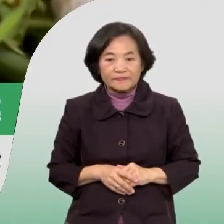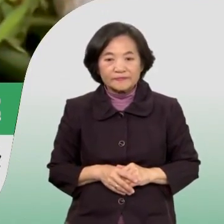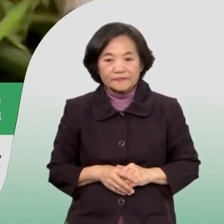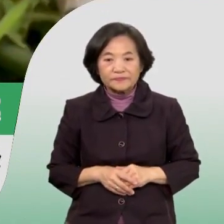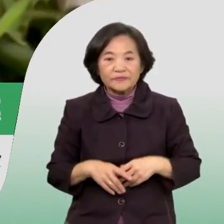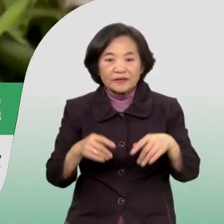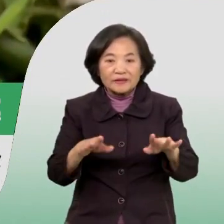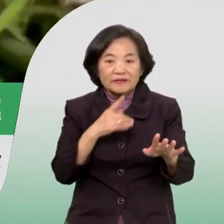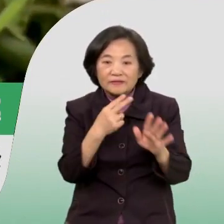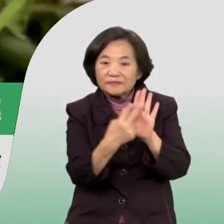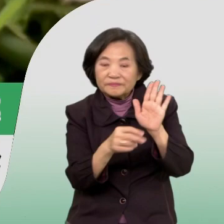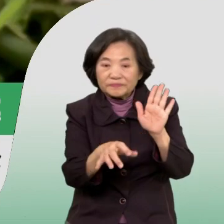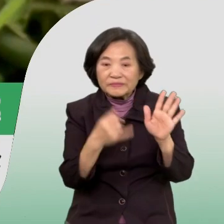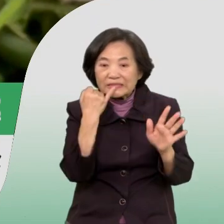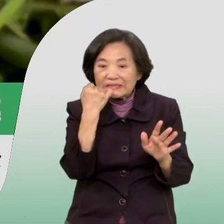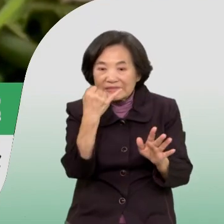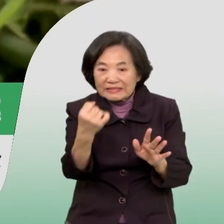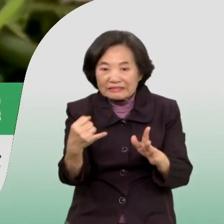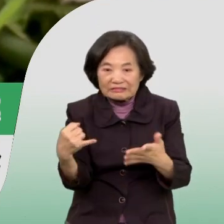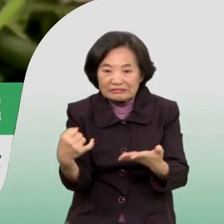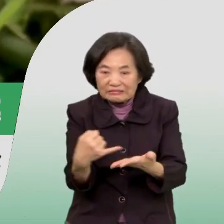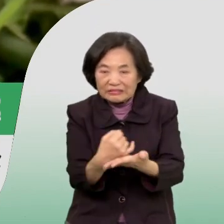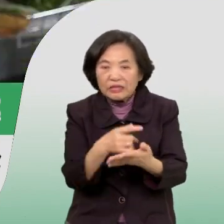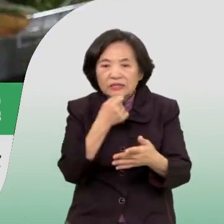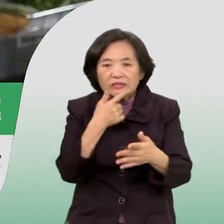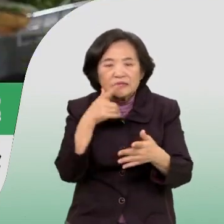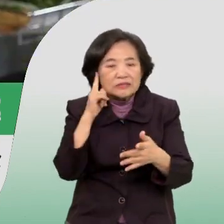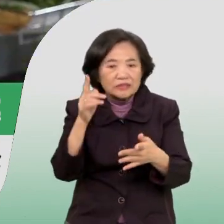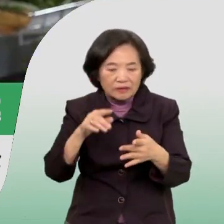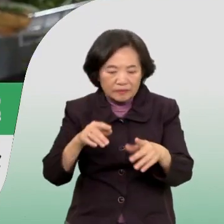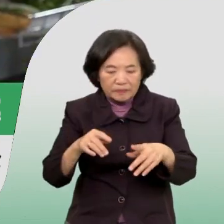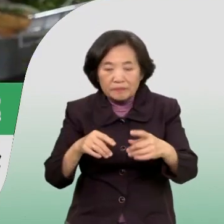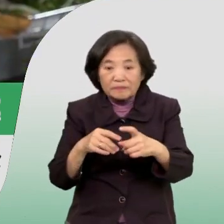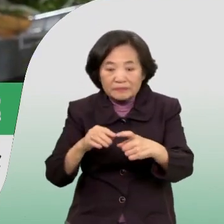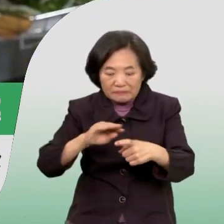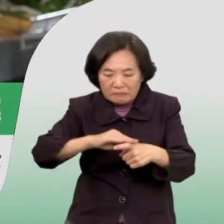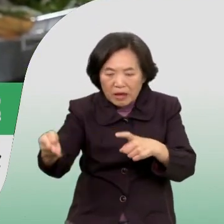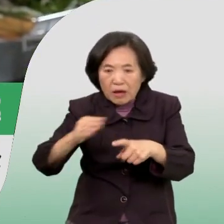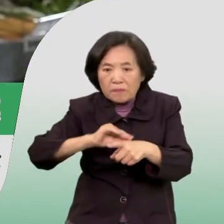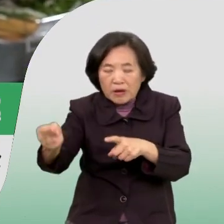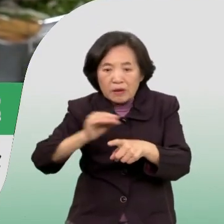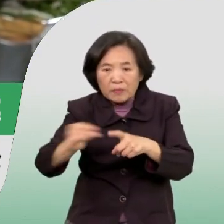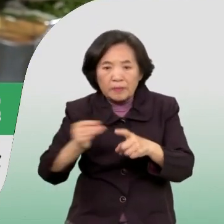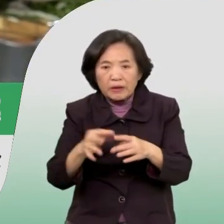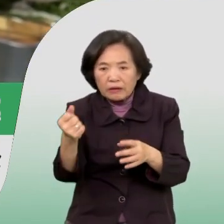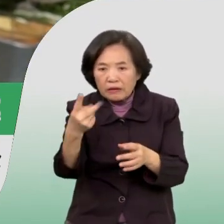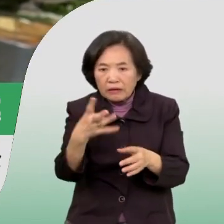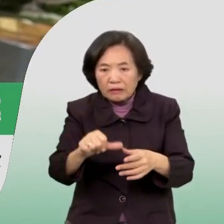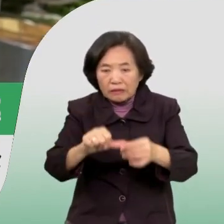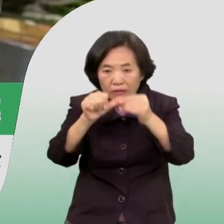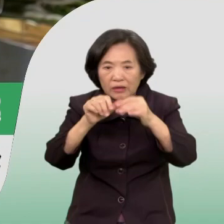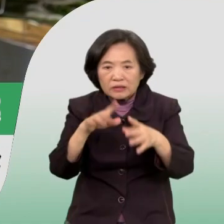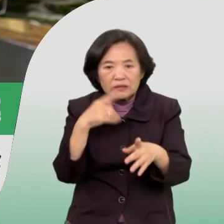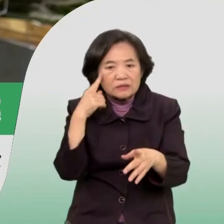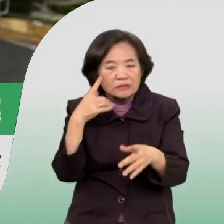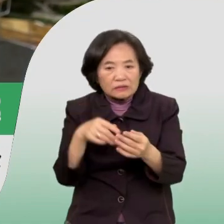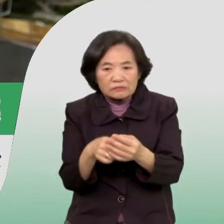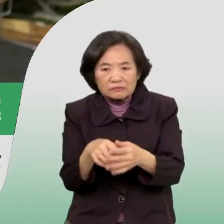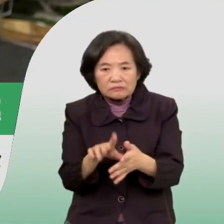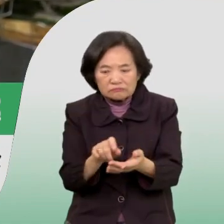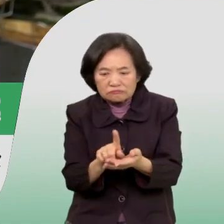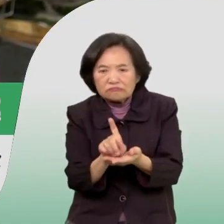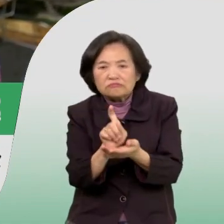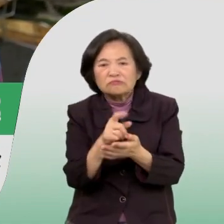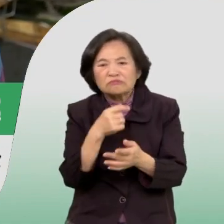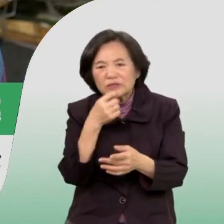一下要起厂的吼，许多也都是五年嘞。哦，像呀，像呀，金毛色的头拿担起来，都是五年厂，